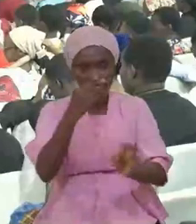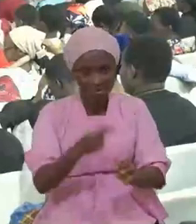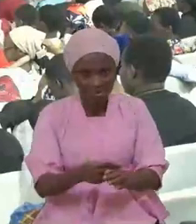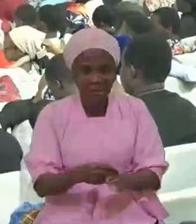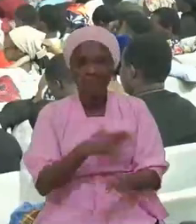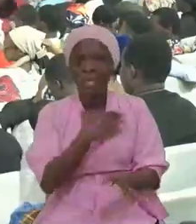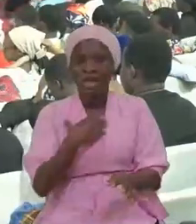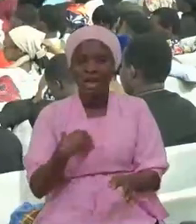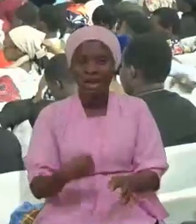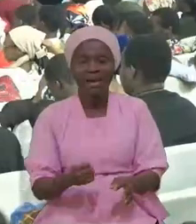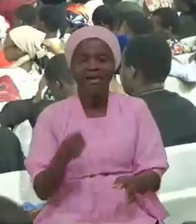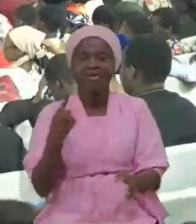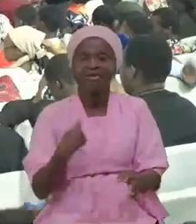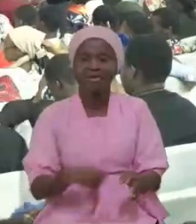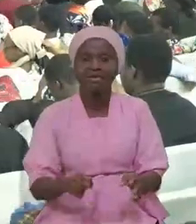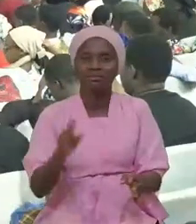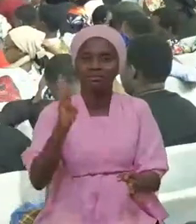pas.